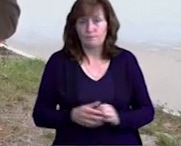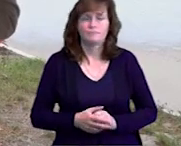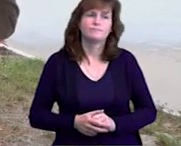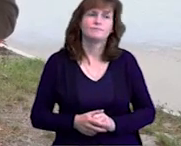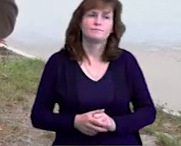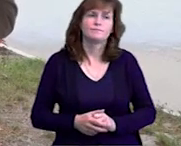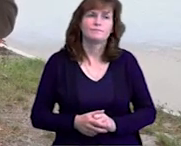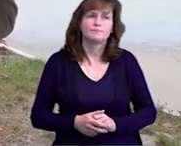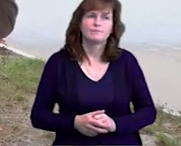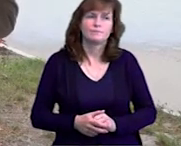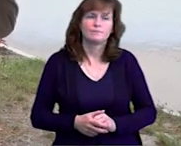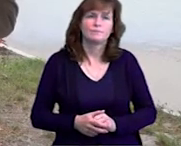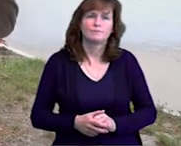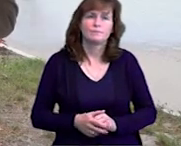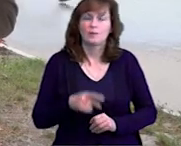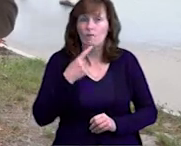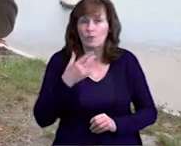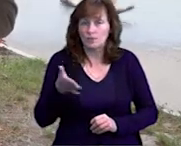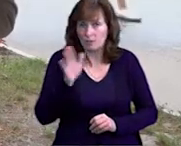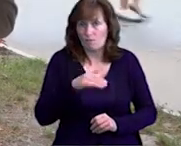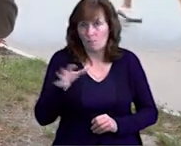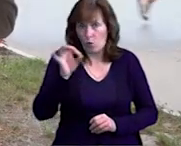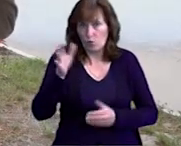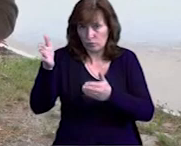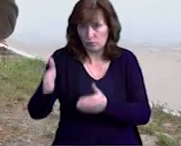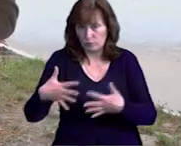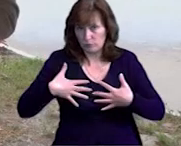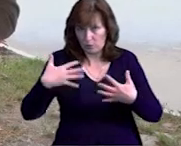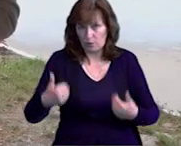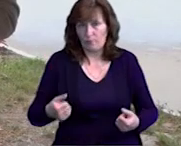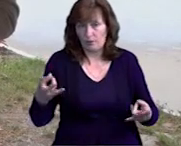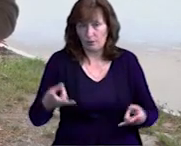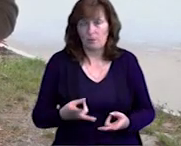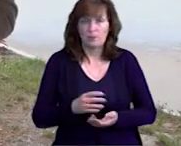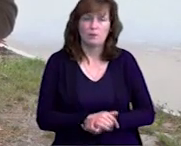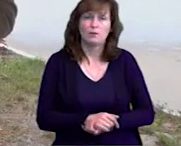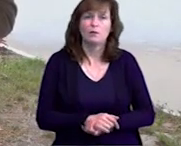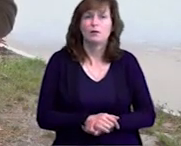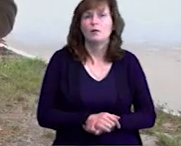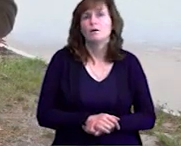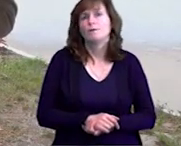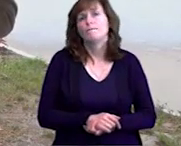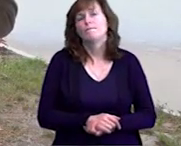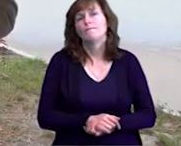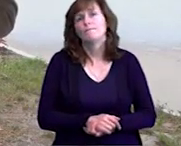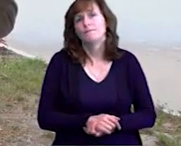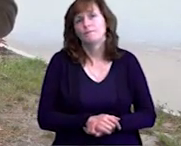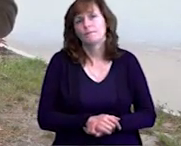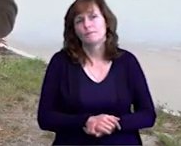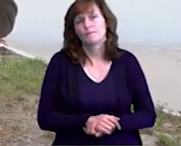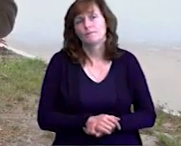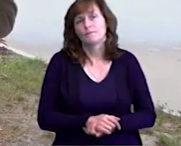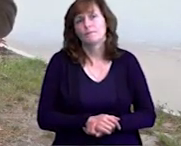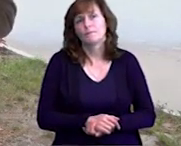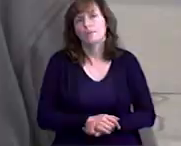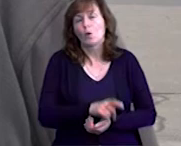человеку. Я говорю, какой, при чем здесь сейчас человек, давай о нас думать, то есть о тебе в первую очередь. И вот он в машине мне эту одну фразу, пожалуйста. Как вы знаете, вот одна